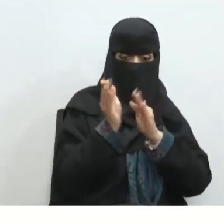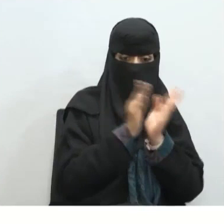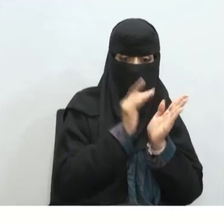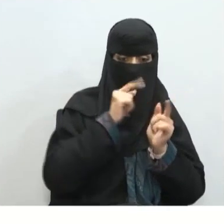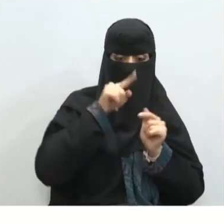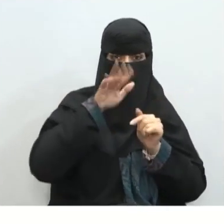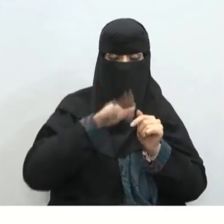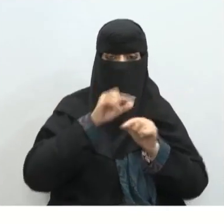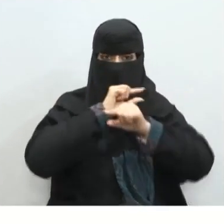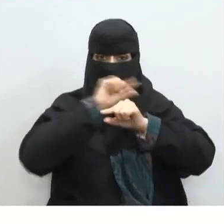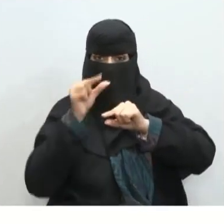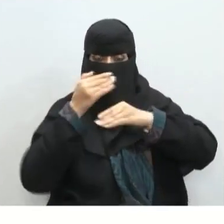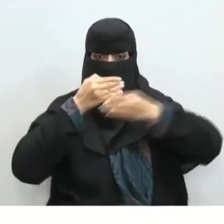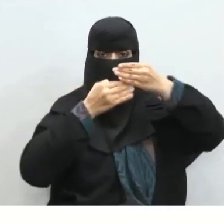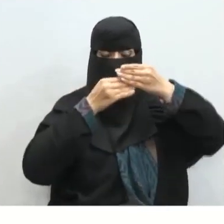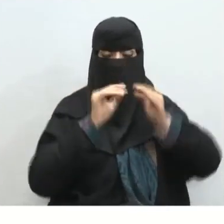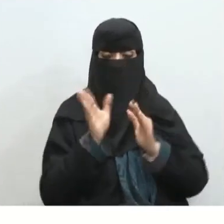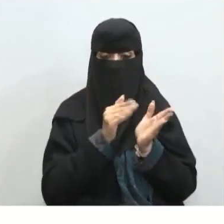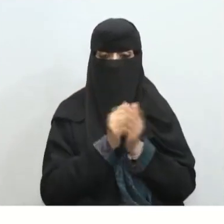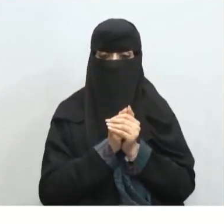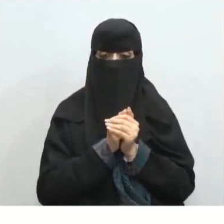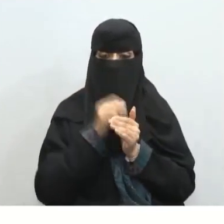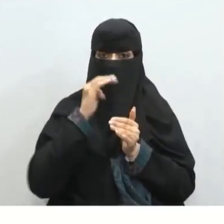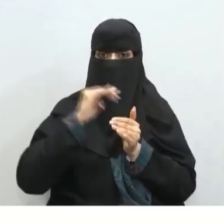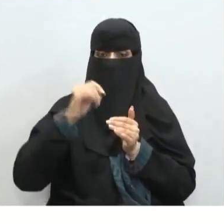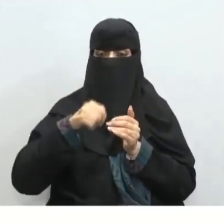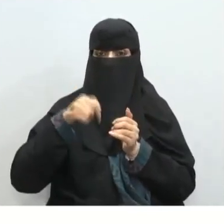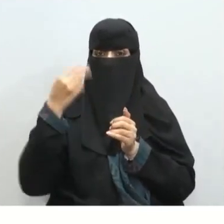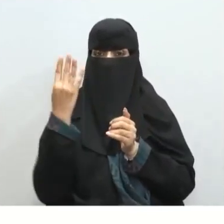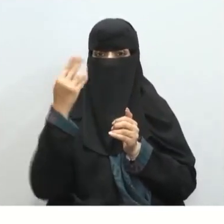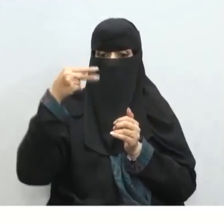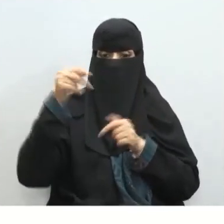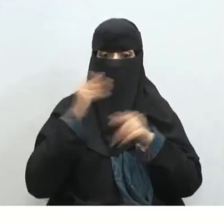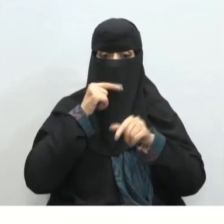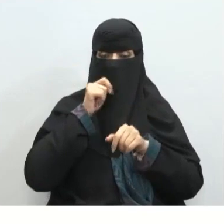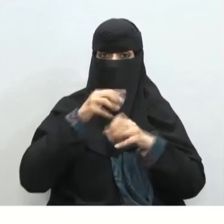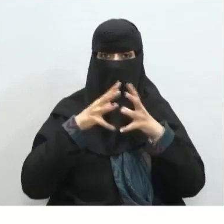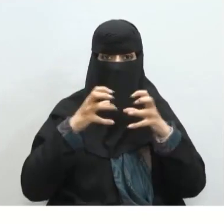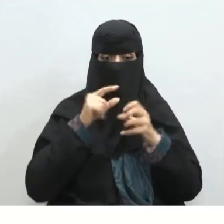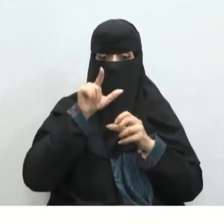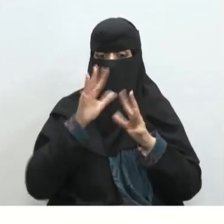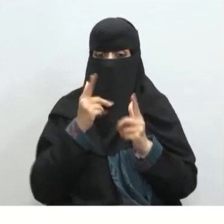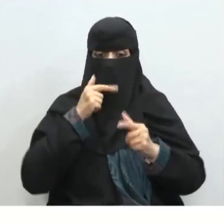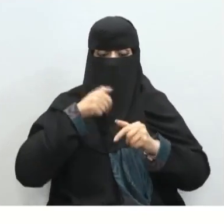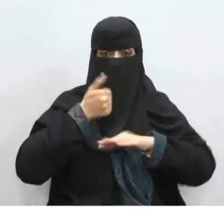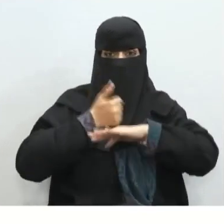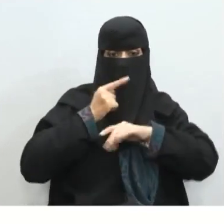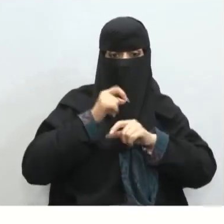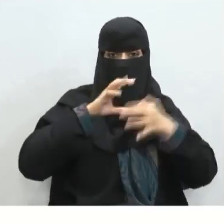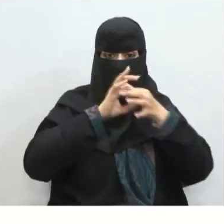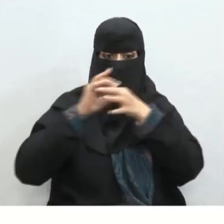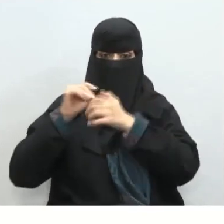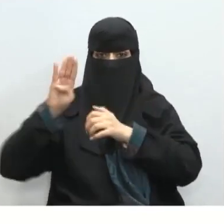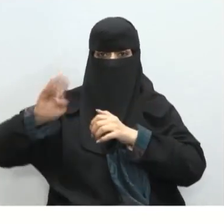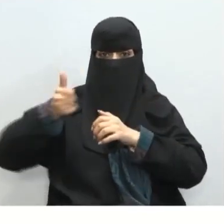بواسطه انزيم بناء في السؤال 24 اجابه قصيره فسر وفسر